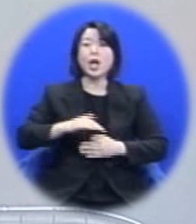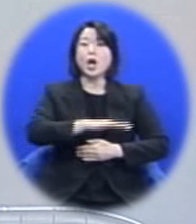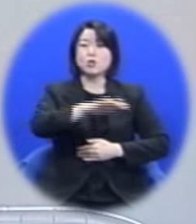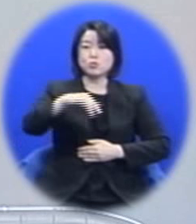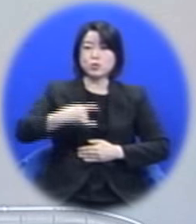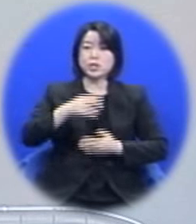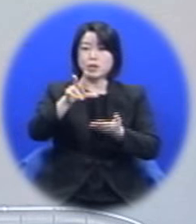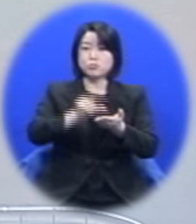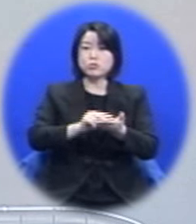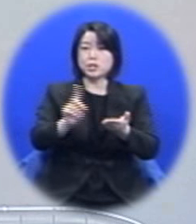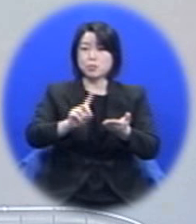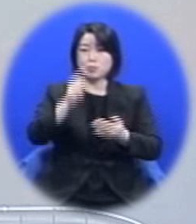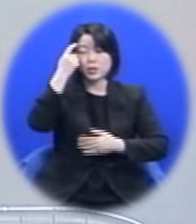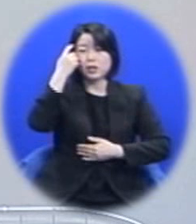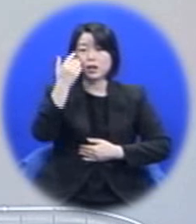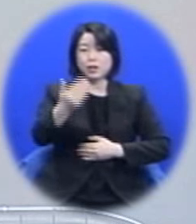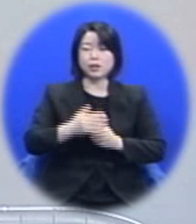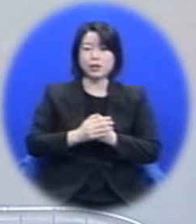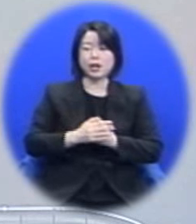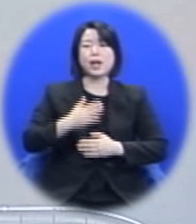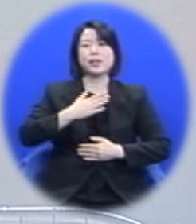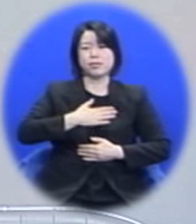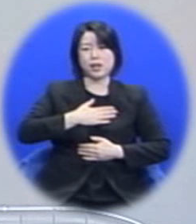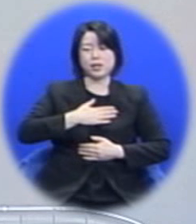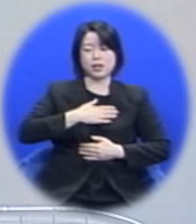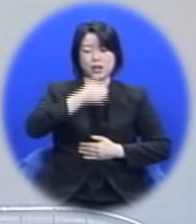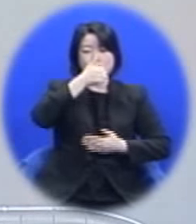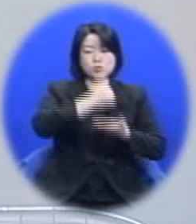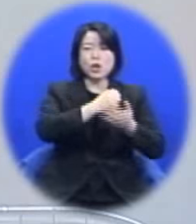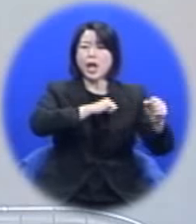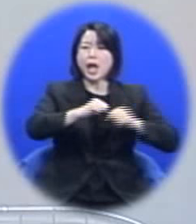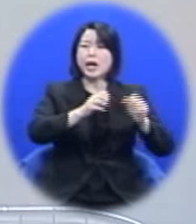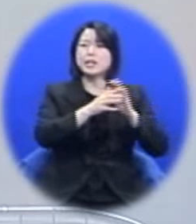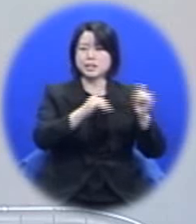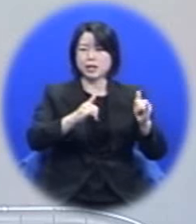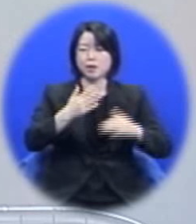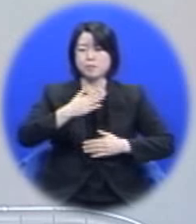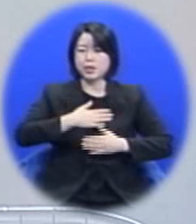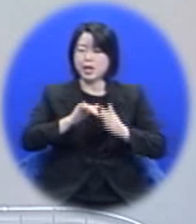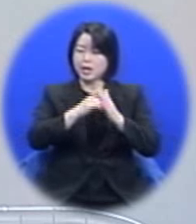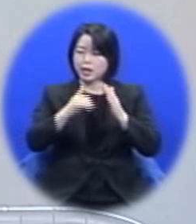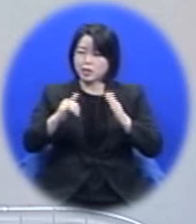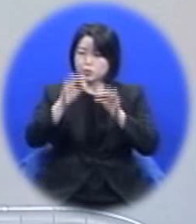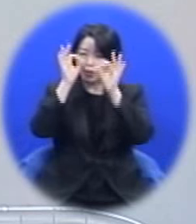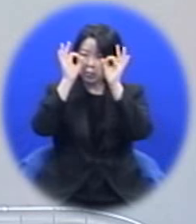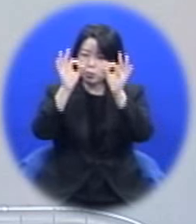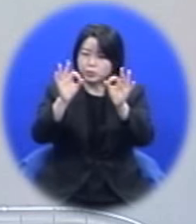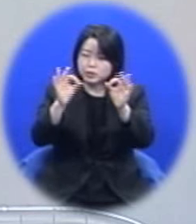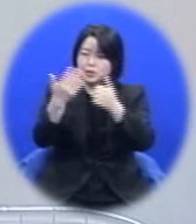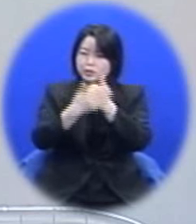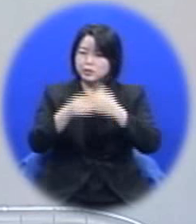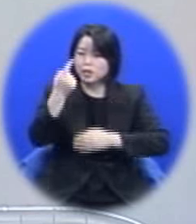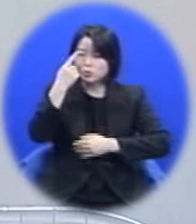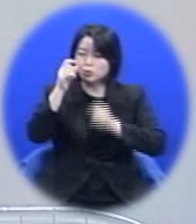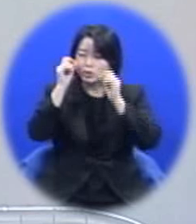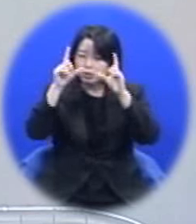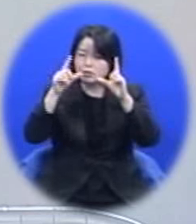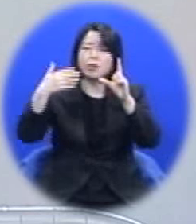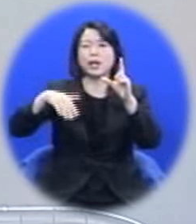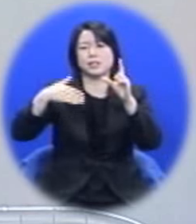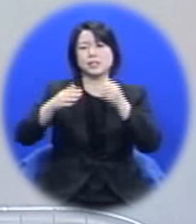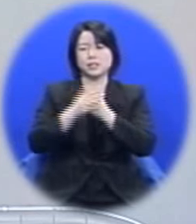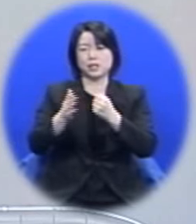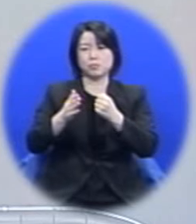우리에게 문제가 뭐지요? 나에게 죄 지은 사람을 내 가족이라고 보는 은혜의 눈이 열리지 않은 겁니다. 하나님은 나를